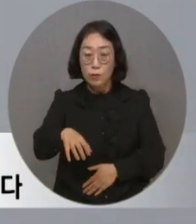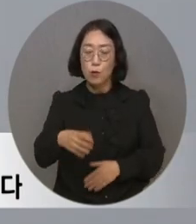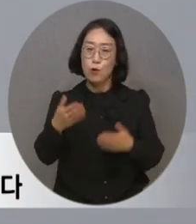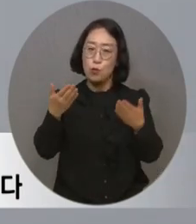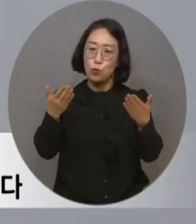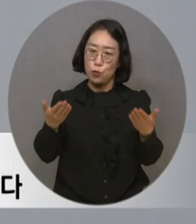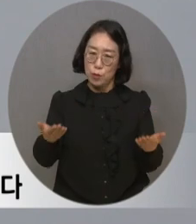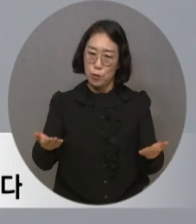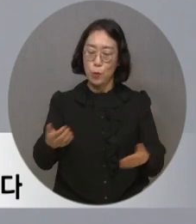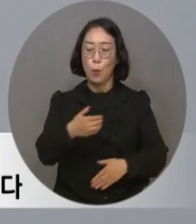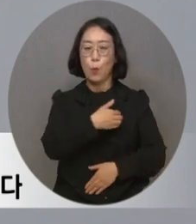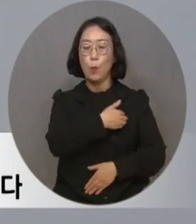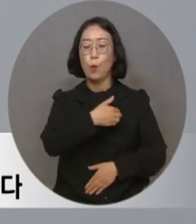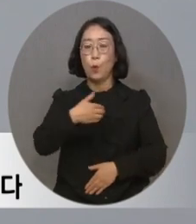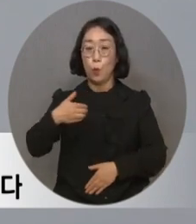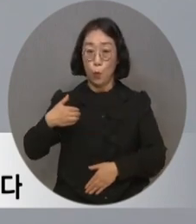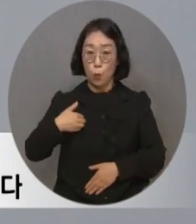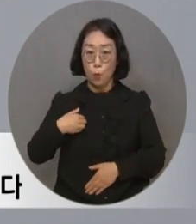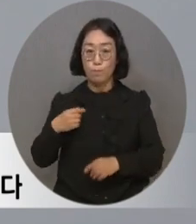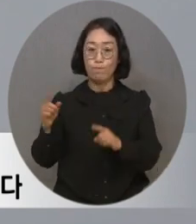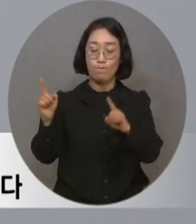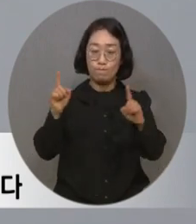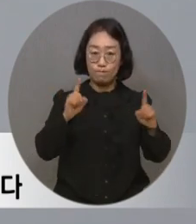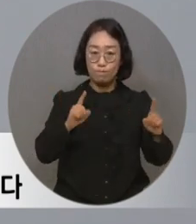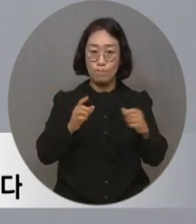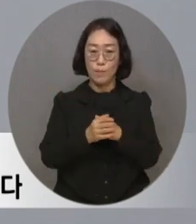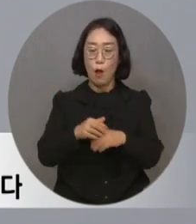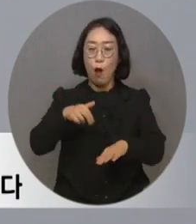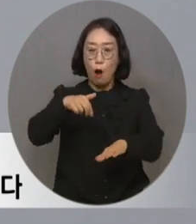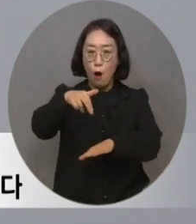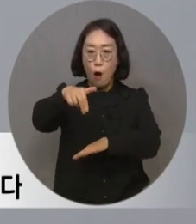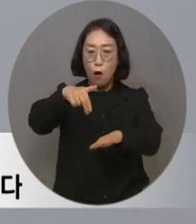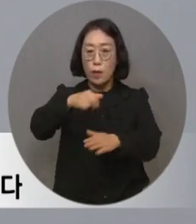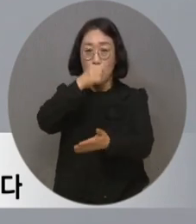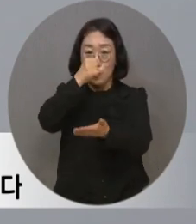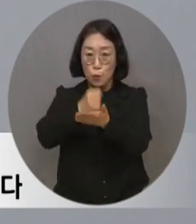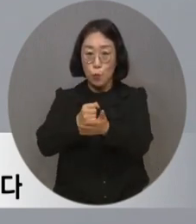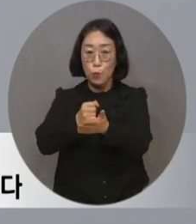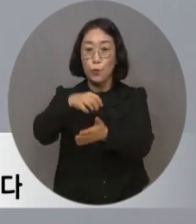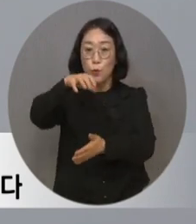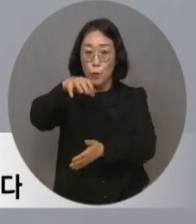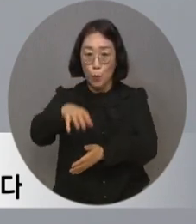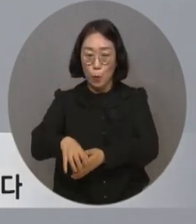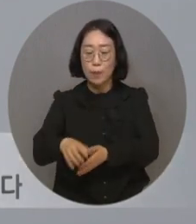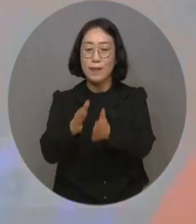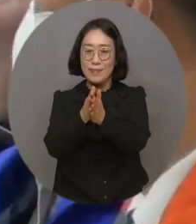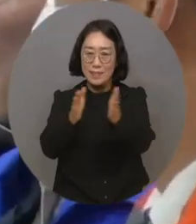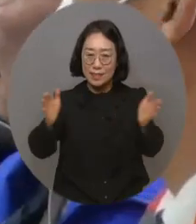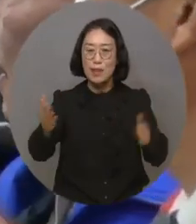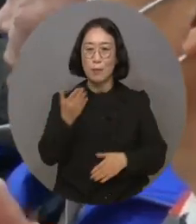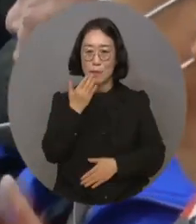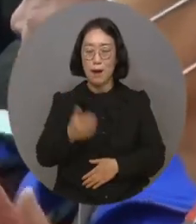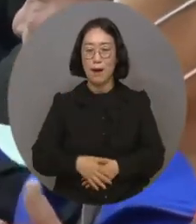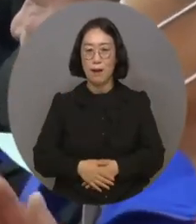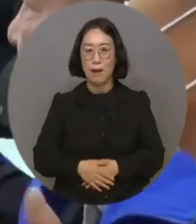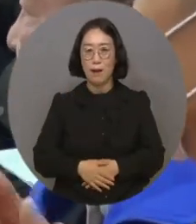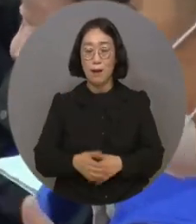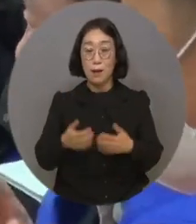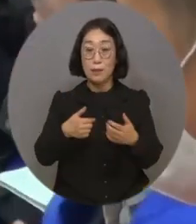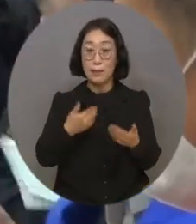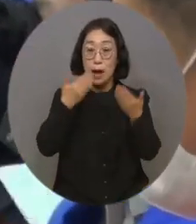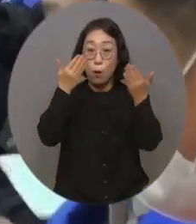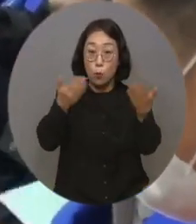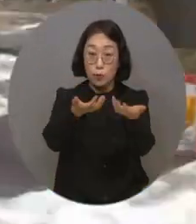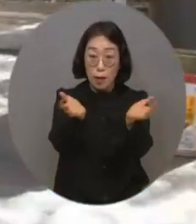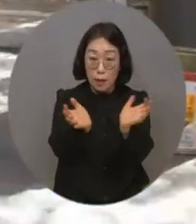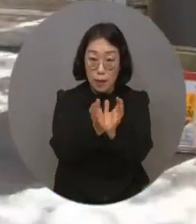여가와 그리고 휴가, 걷기 좋은 도시의 출발점에 구성이 될 것입니다. 봉사단의 활동은